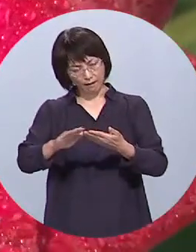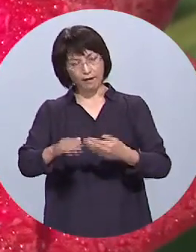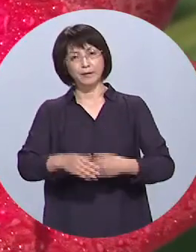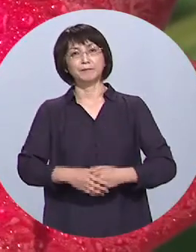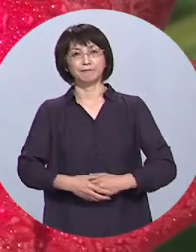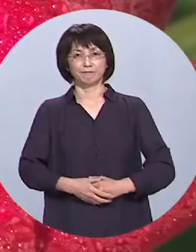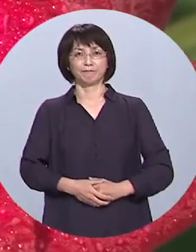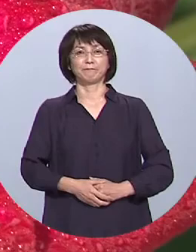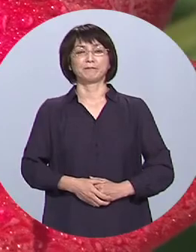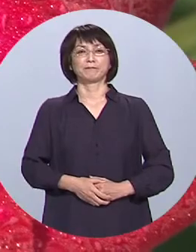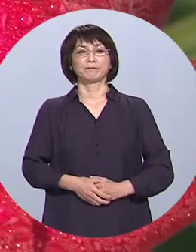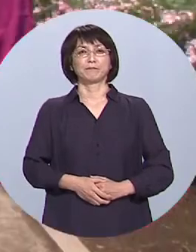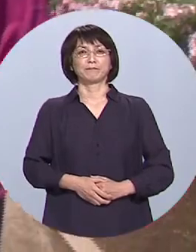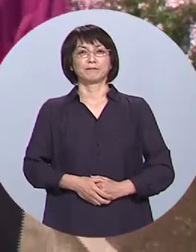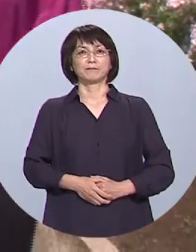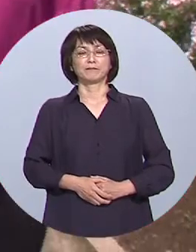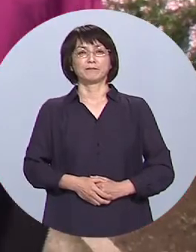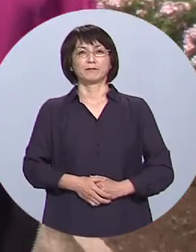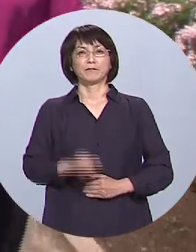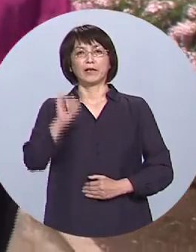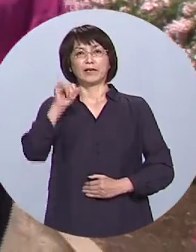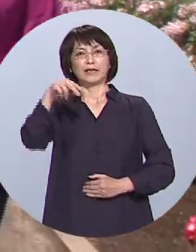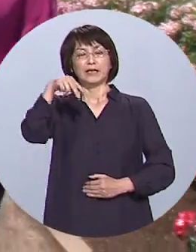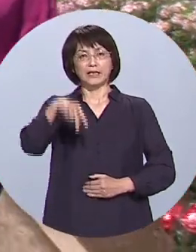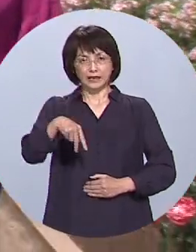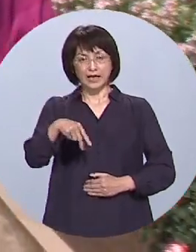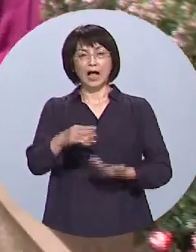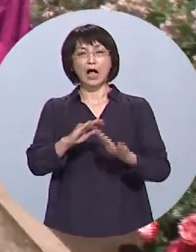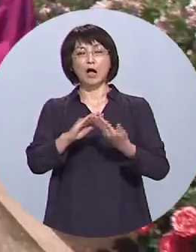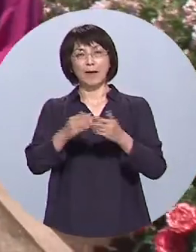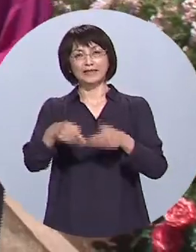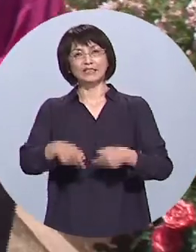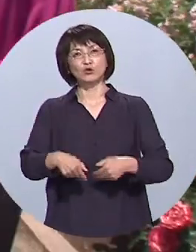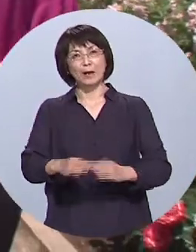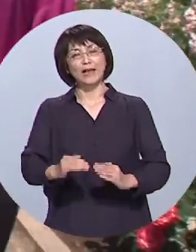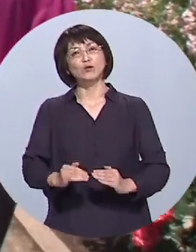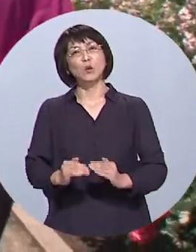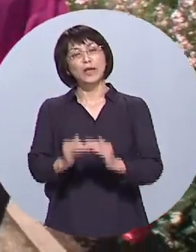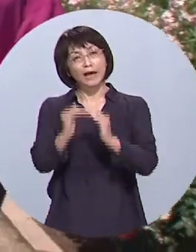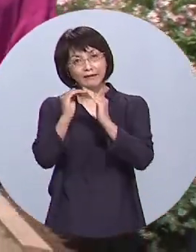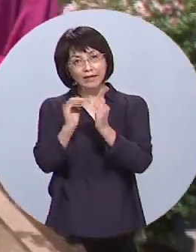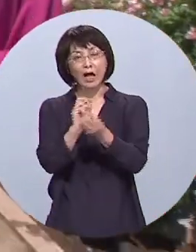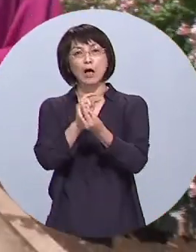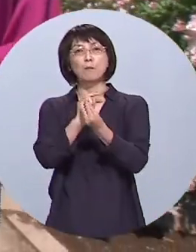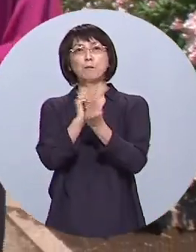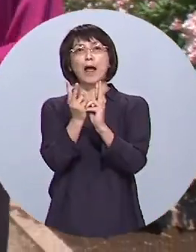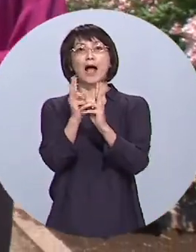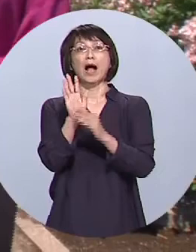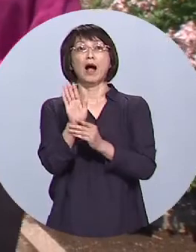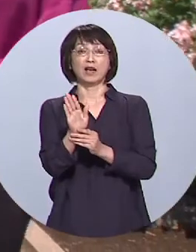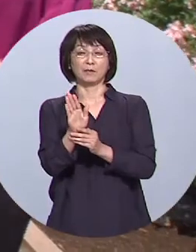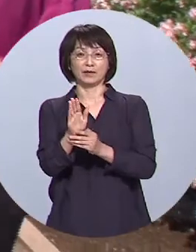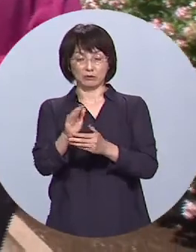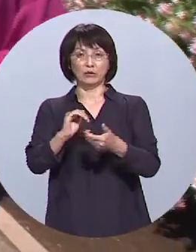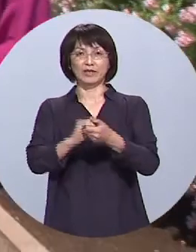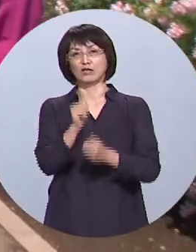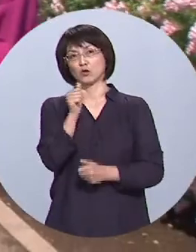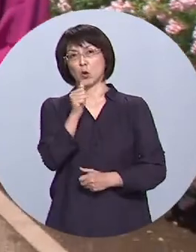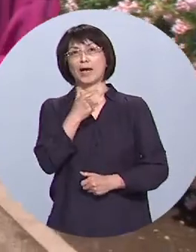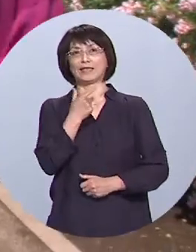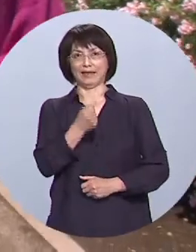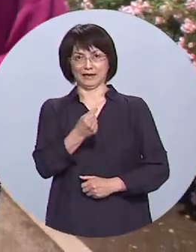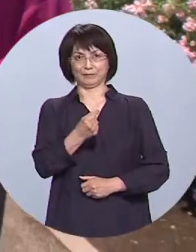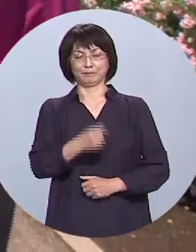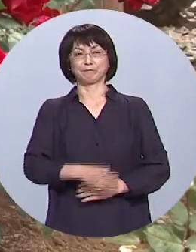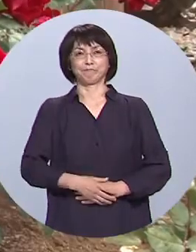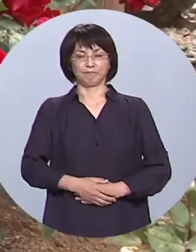ね、稲町生まれ稲町育ちのバラがあるのでぜひご紹介したいなと思います。 見たい